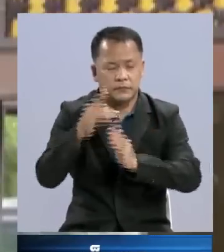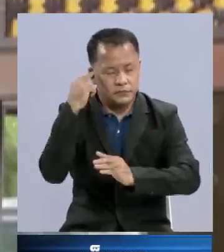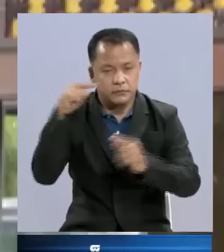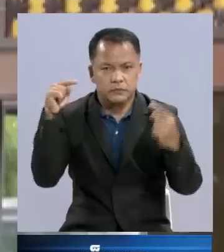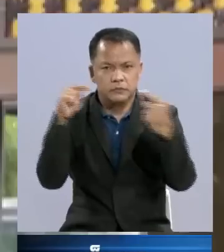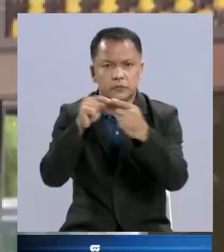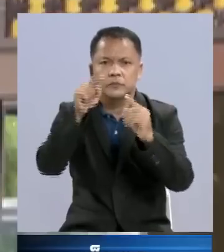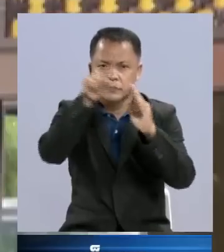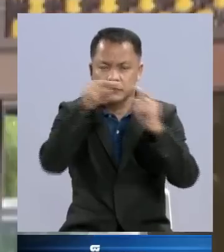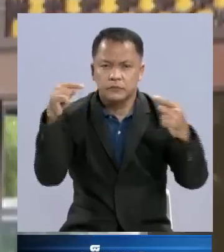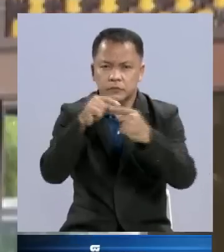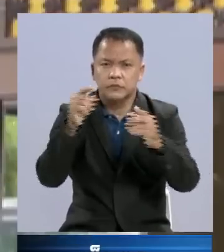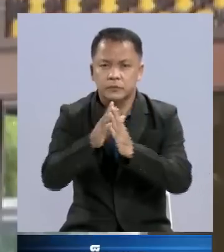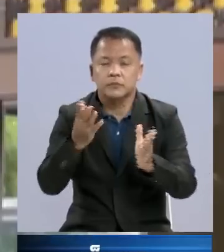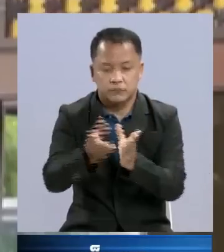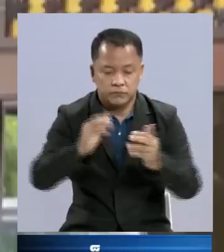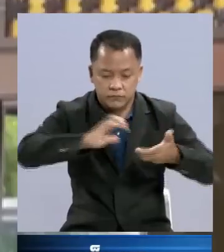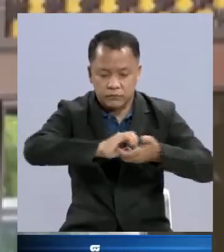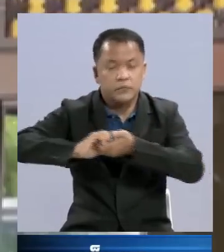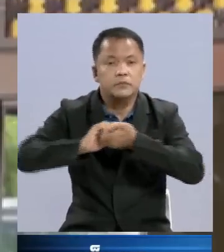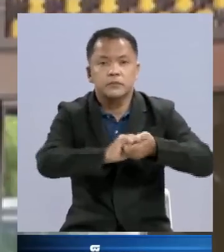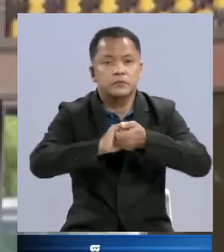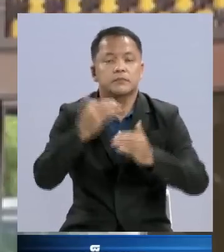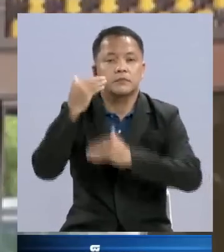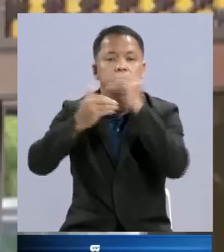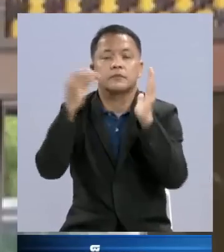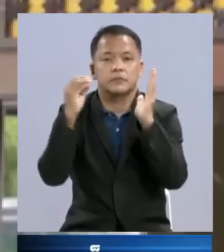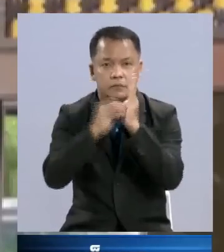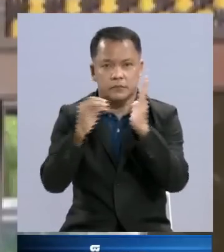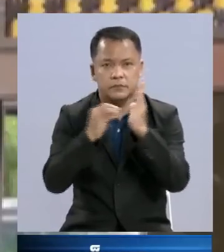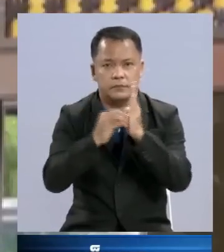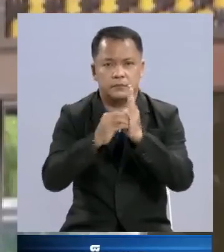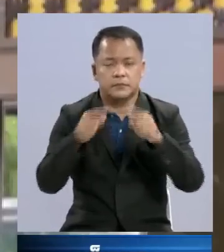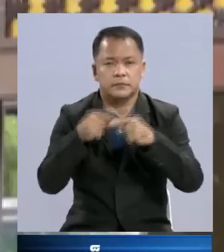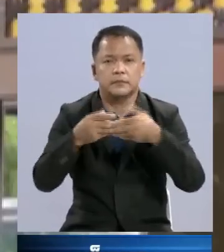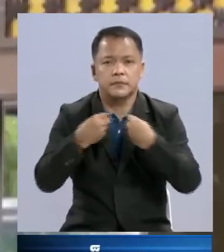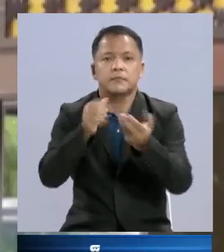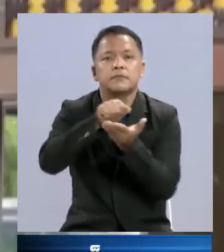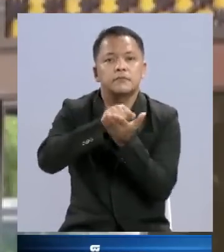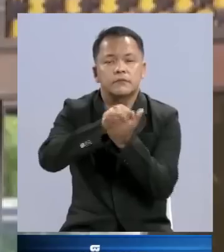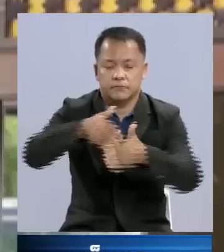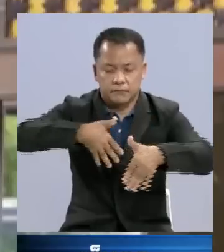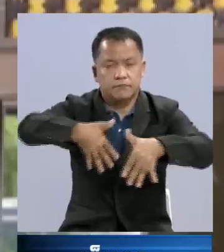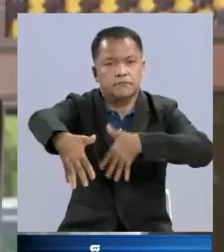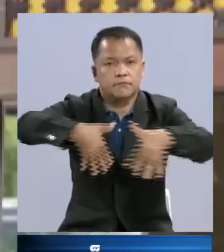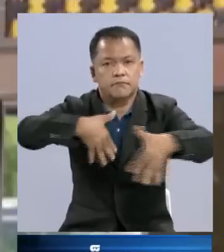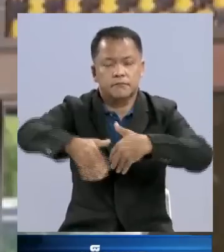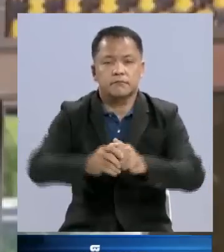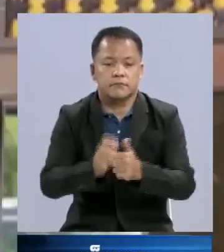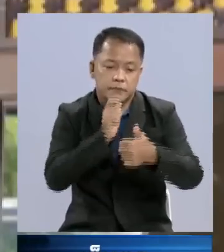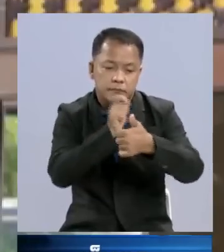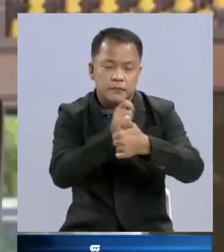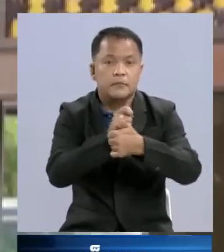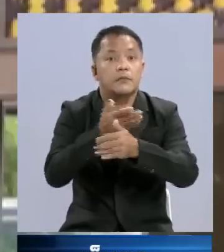ประเด็นเอาไว้ว่าเป็นประเด็นความร่วมมือในการพัฒนากรุงเทพมหานครและการให้บริการประชาชนคุณชัชชาติให้สัมภ